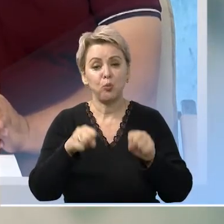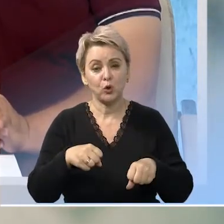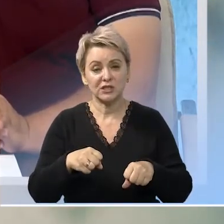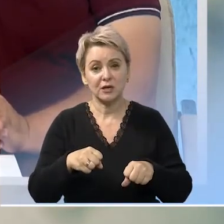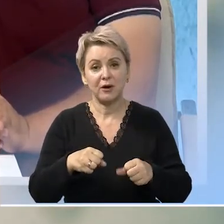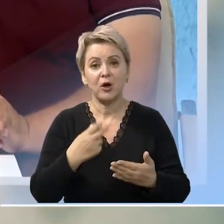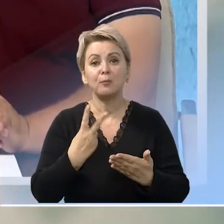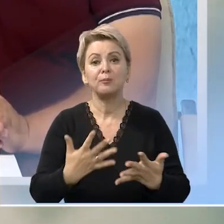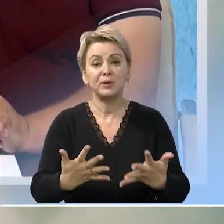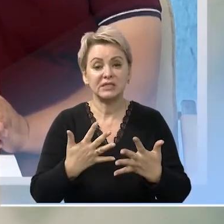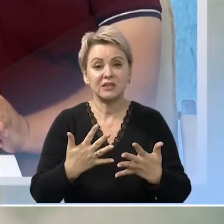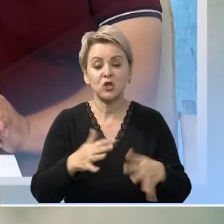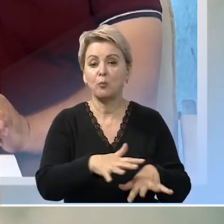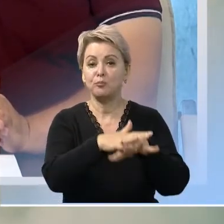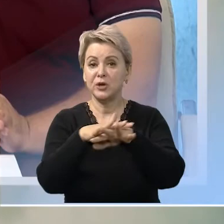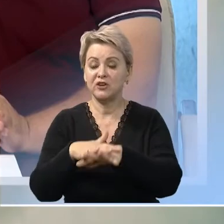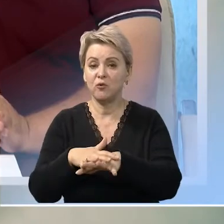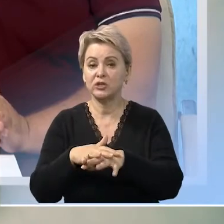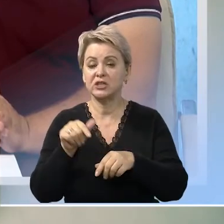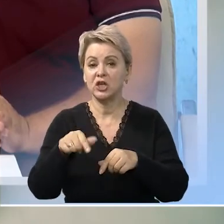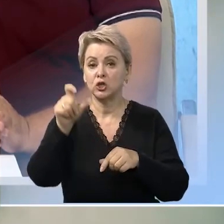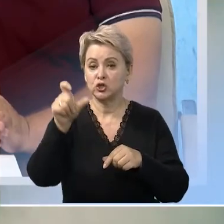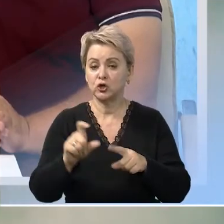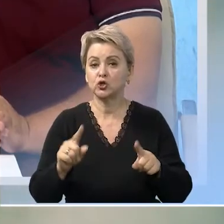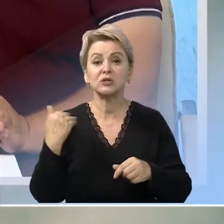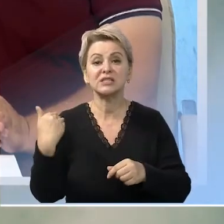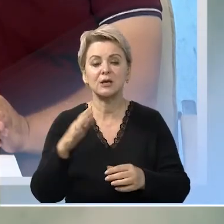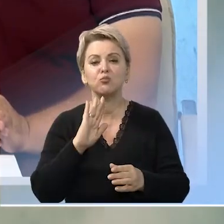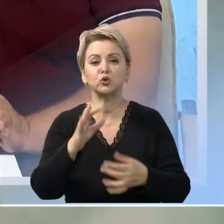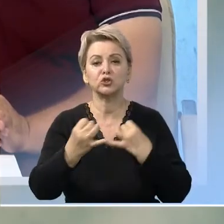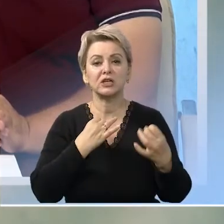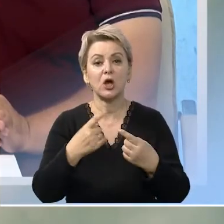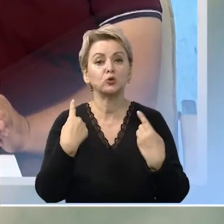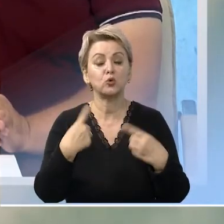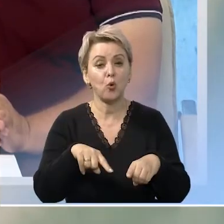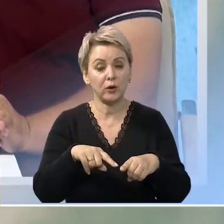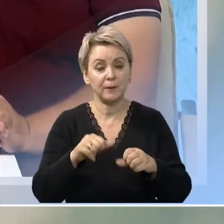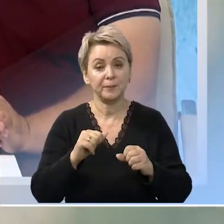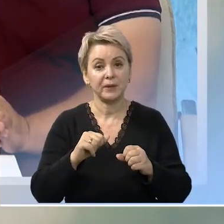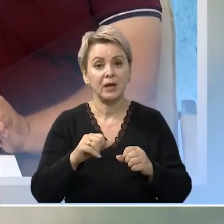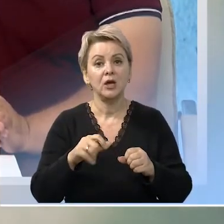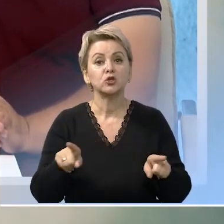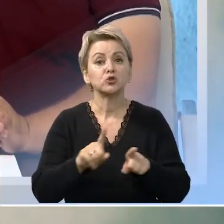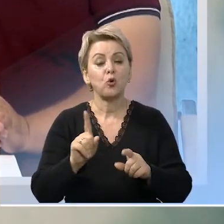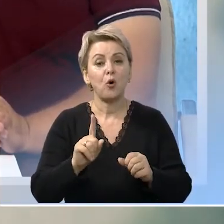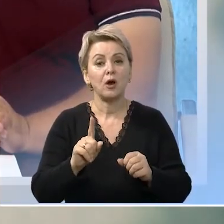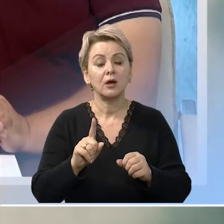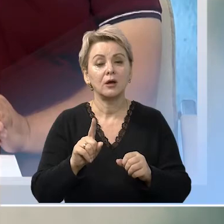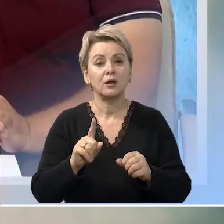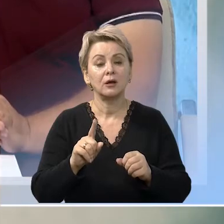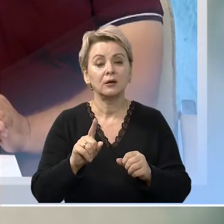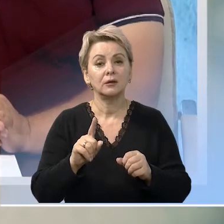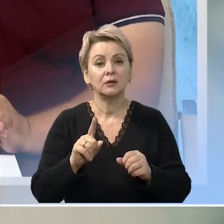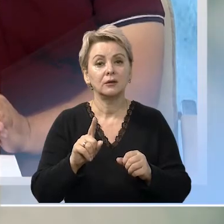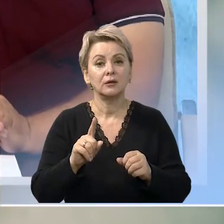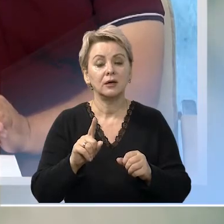способов даже, представляете, переводят потерпевшего, что якобы с ним будет разговаривать робот. И якобы что